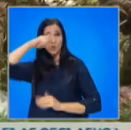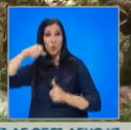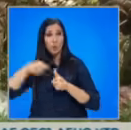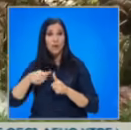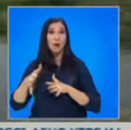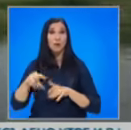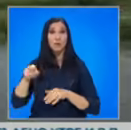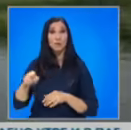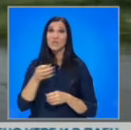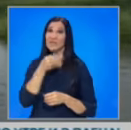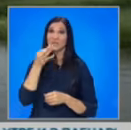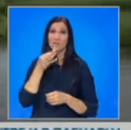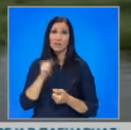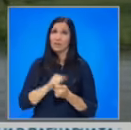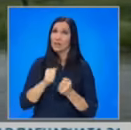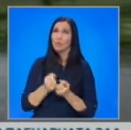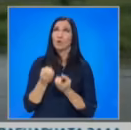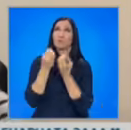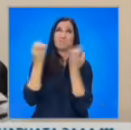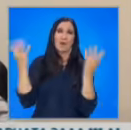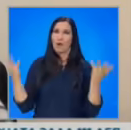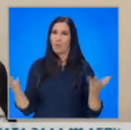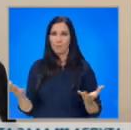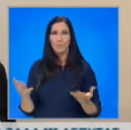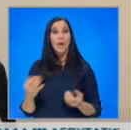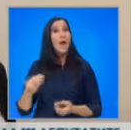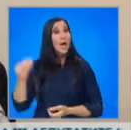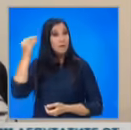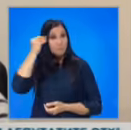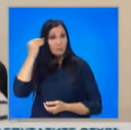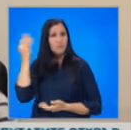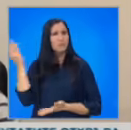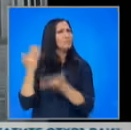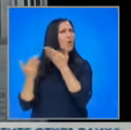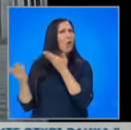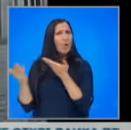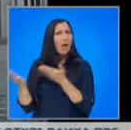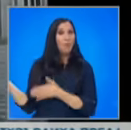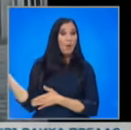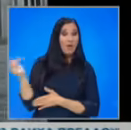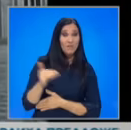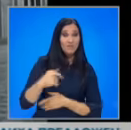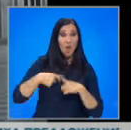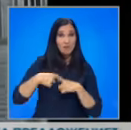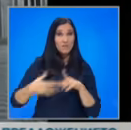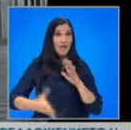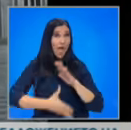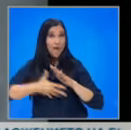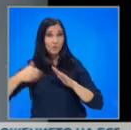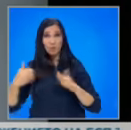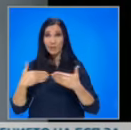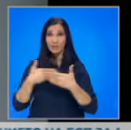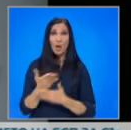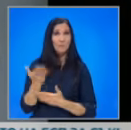хората тук са свикнали да се борят с природните стихии. Спомням си, че когато се задаваше Катрина, се евакуирахме и